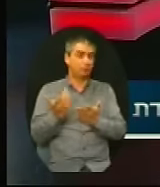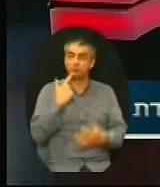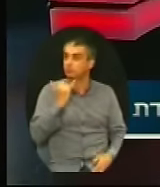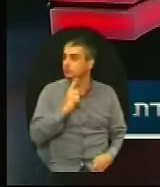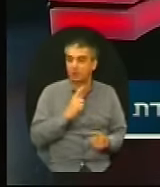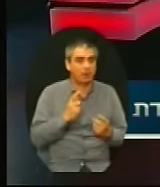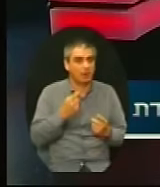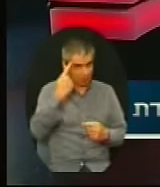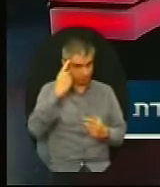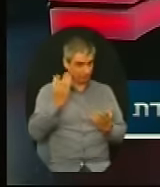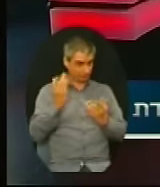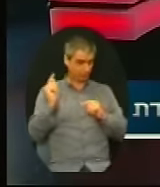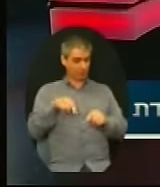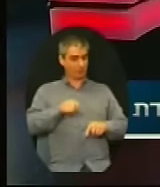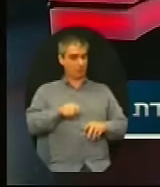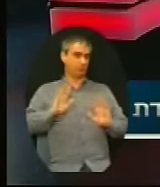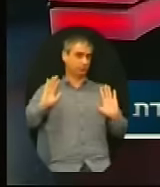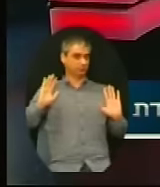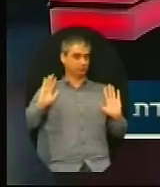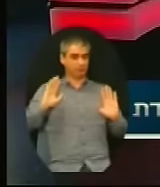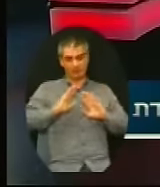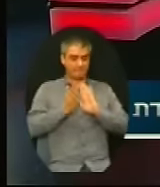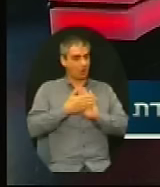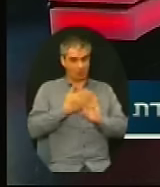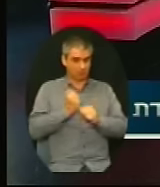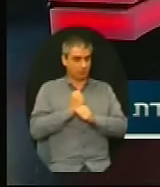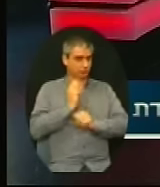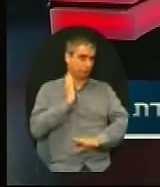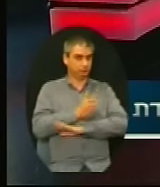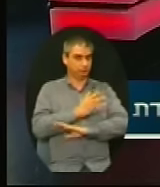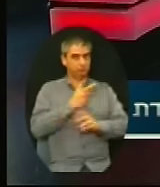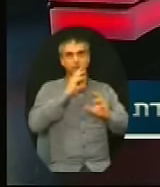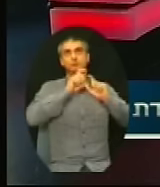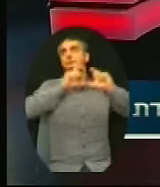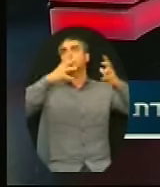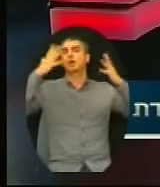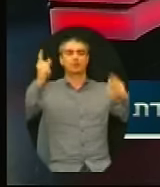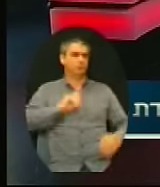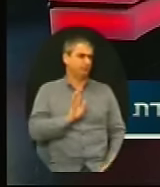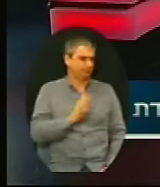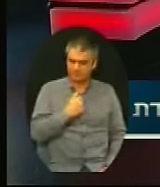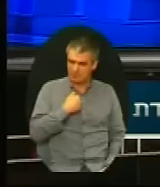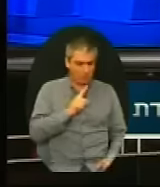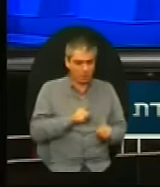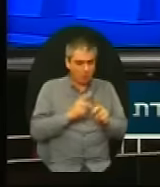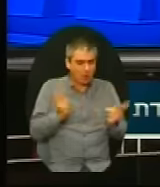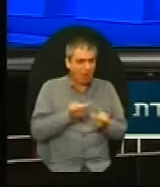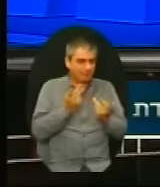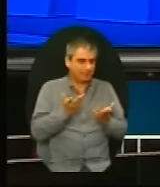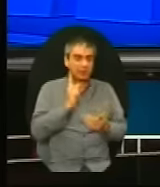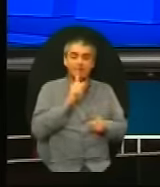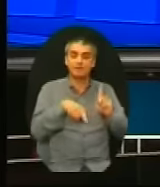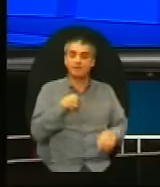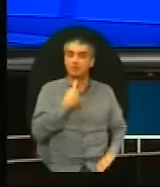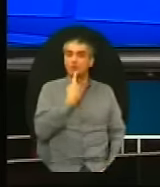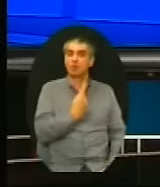זה לא יש תסכול. חשבת מה, שתבואו לכנסת ואז כל דבר טוב שתעשו ישר זה יהיה כותרות ענק? לא, אני גם לא במקום של לחפש את הכותרות, אבל לפעמים